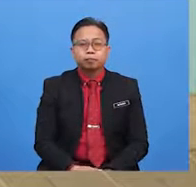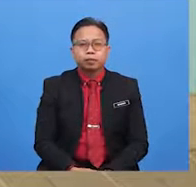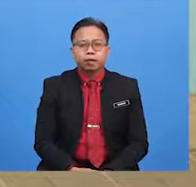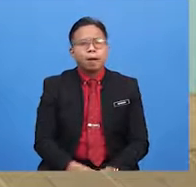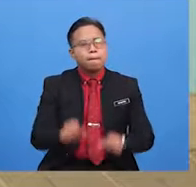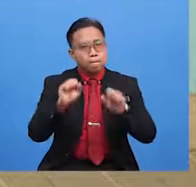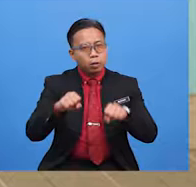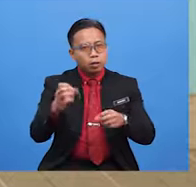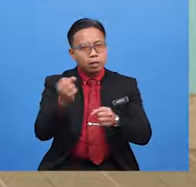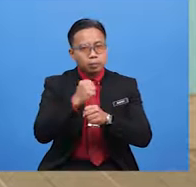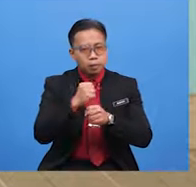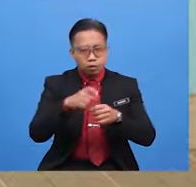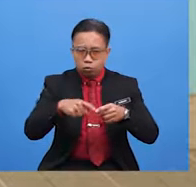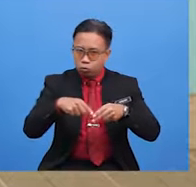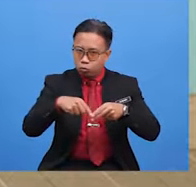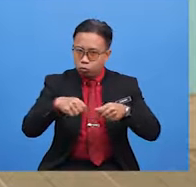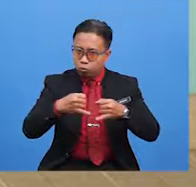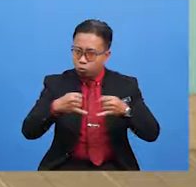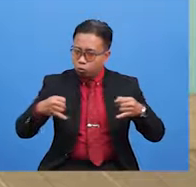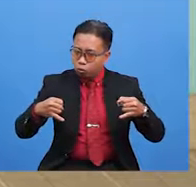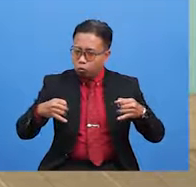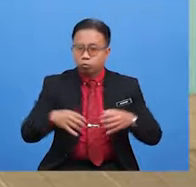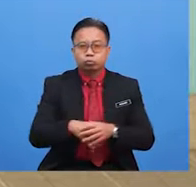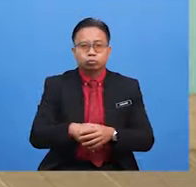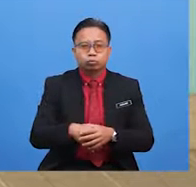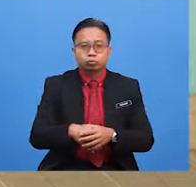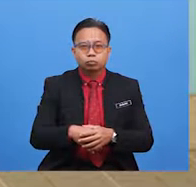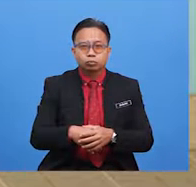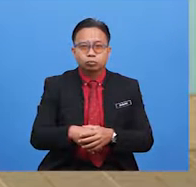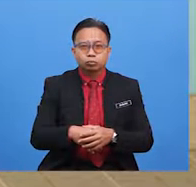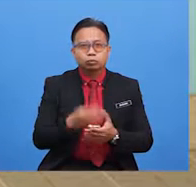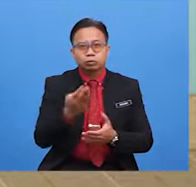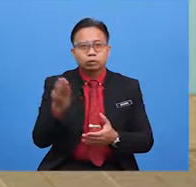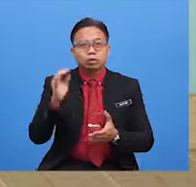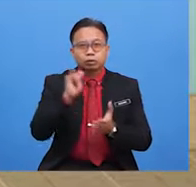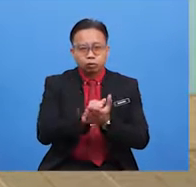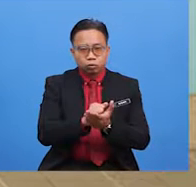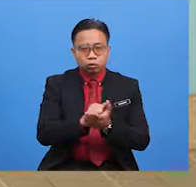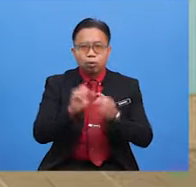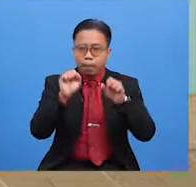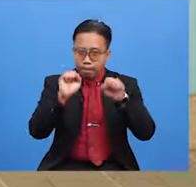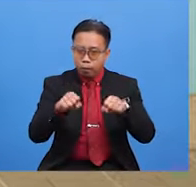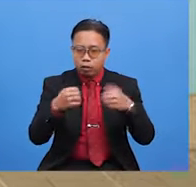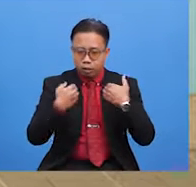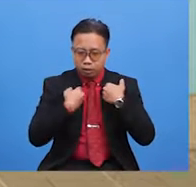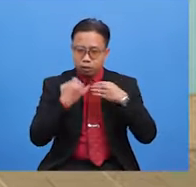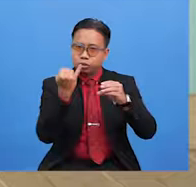ukuran jisim untuk sesuatu bahan, maka bahan itu boleh dikatakan mempunyai